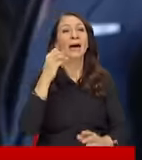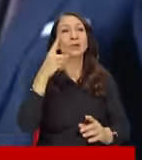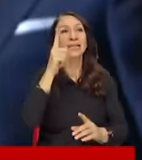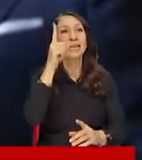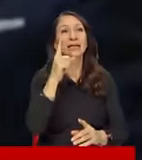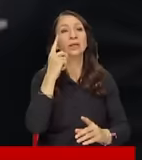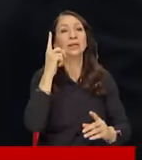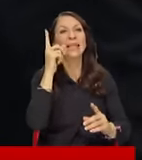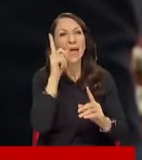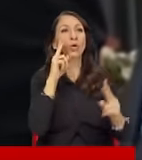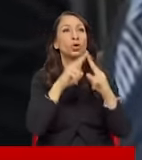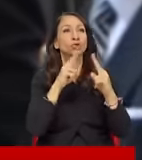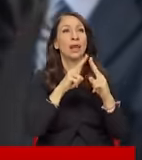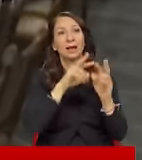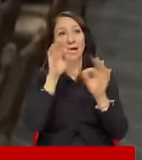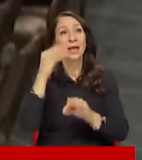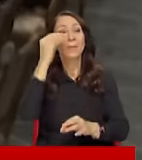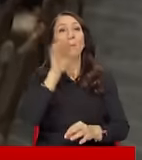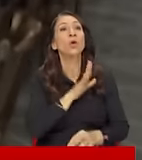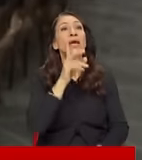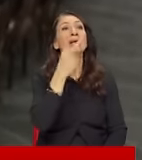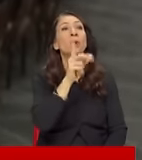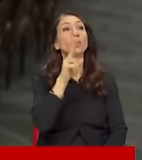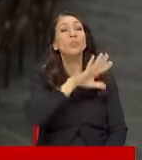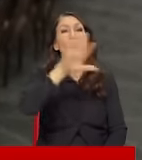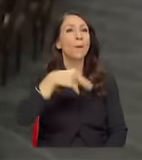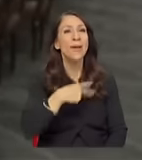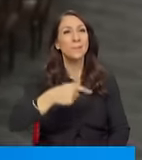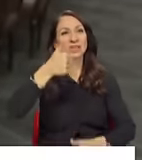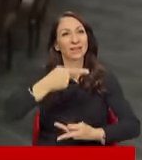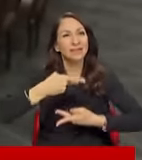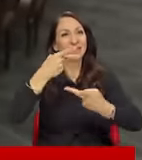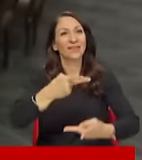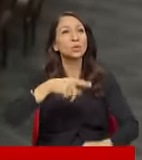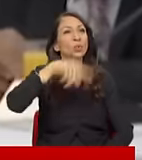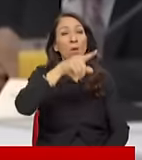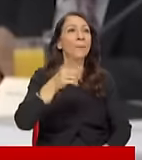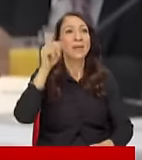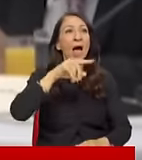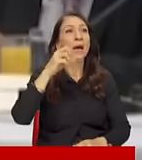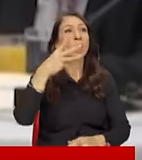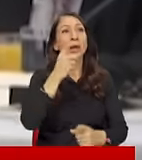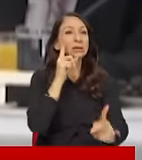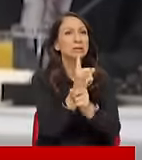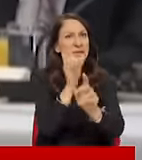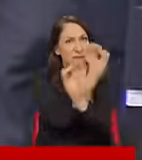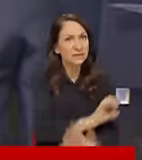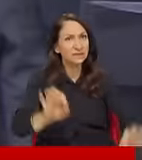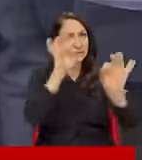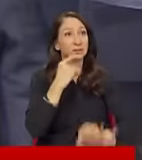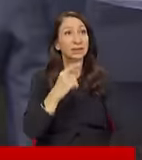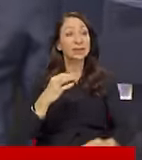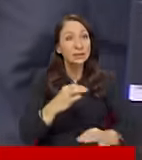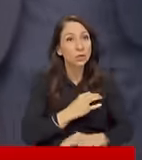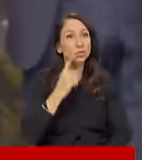ve tek görüşmelerine getirdi. Ekrem İmamoğlu 2019'da tüm belediye başkanlarını davet ettiği gün hariç Erdoğan'la bir daha görüşemediğini hatırlattı.